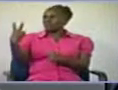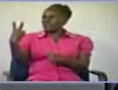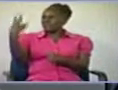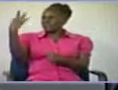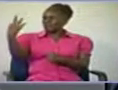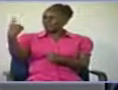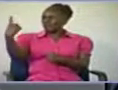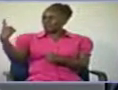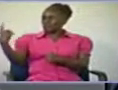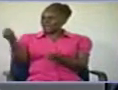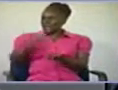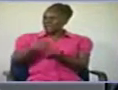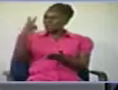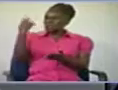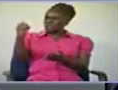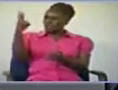0719012311. Narudia